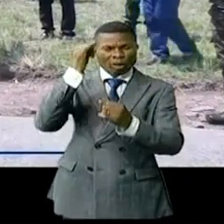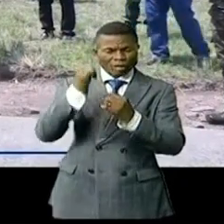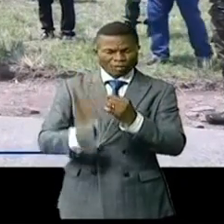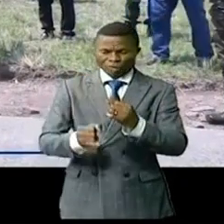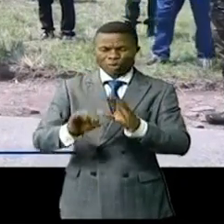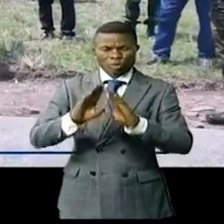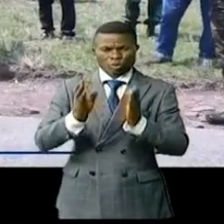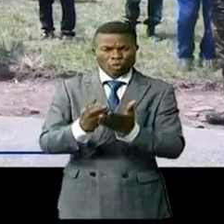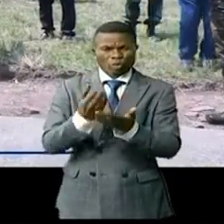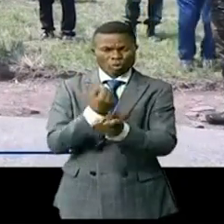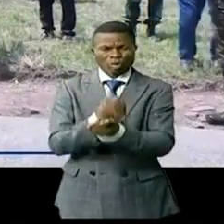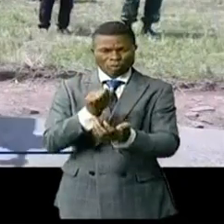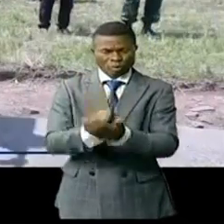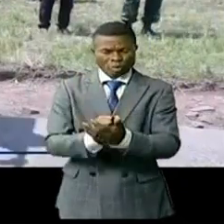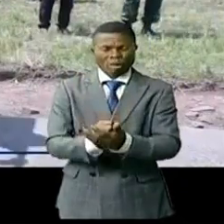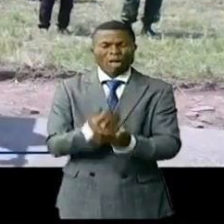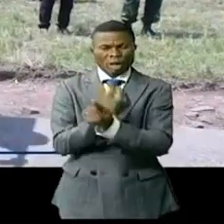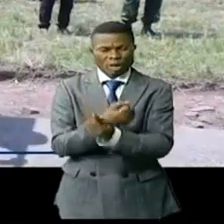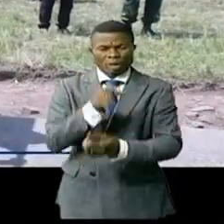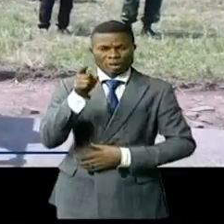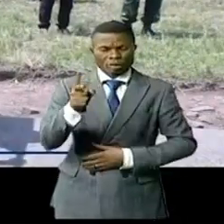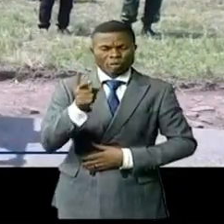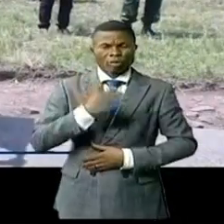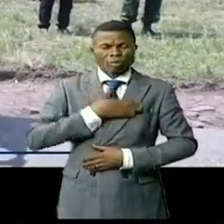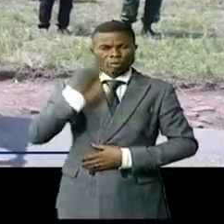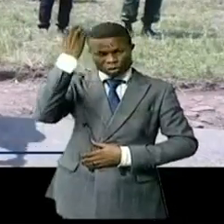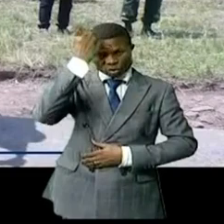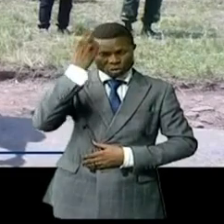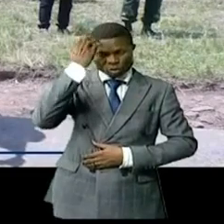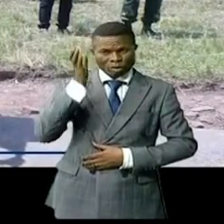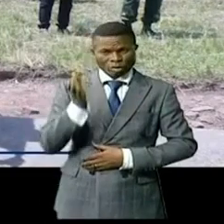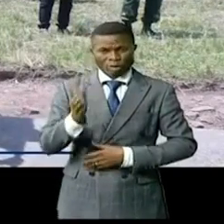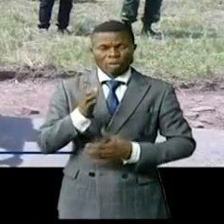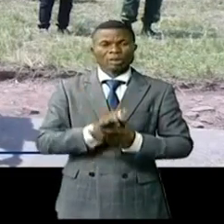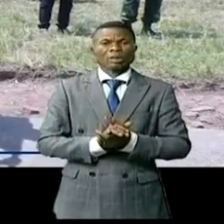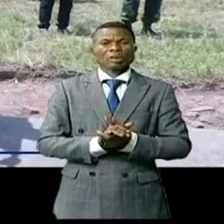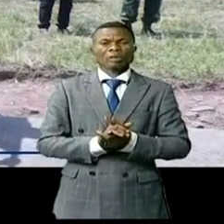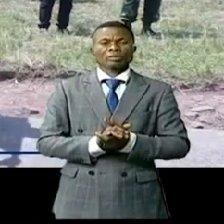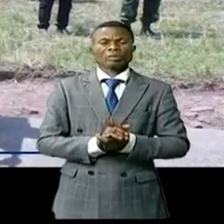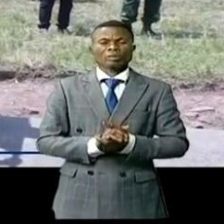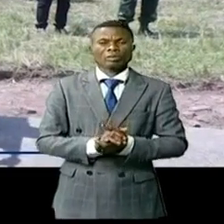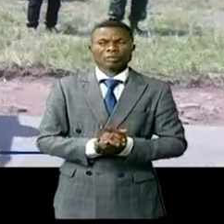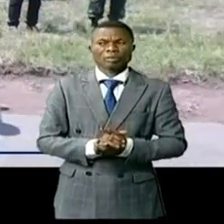suprême. À vos ordres. Capitaine de l'état-major, commandant.